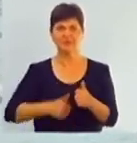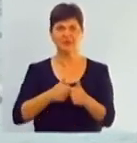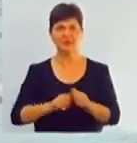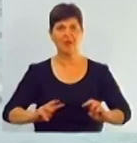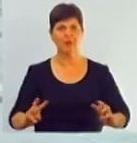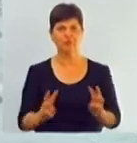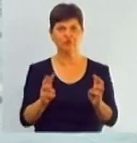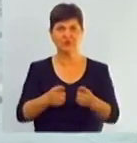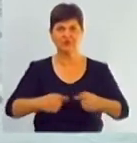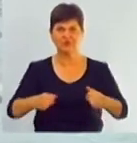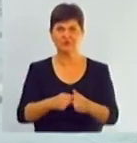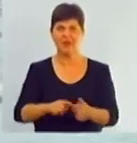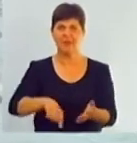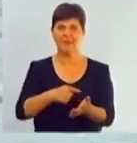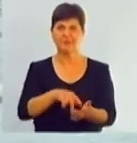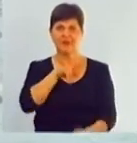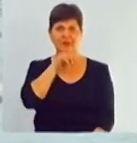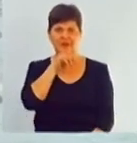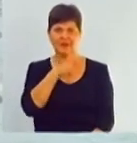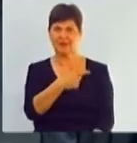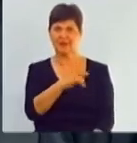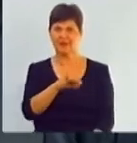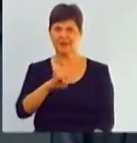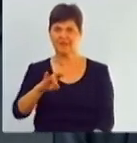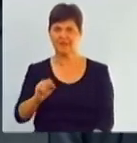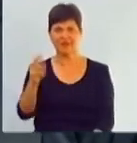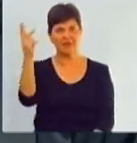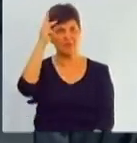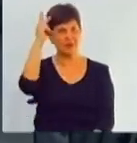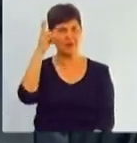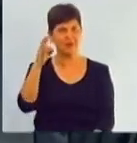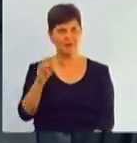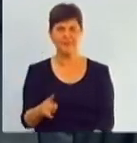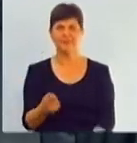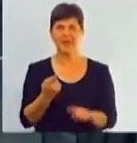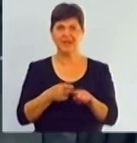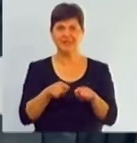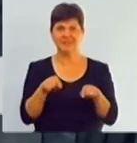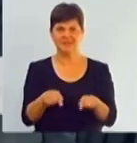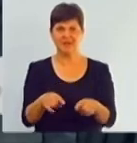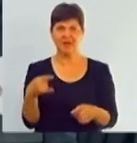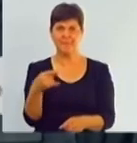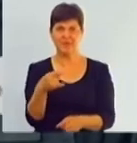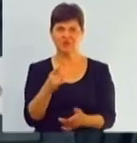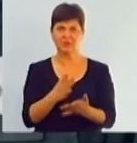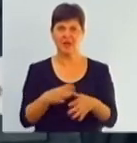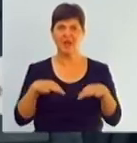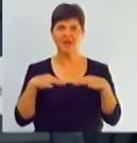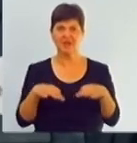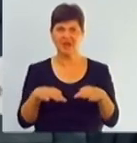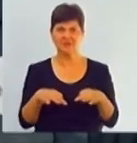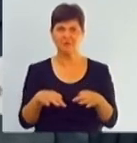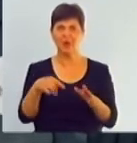міста Козятинь, Гнівань, Хмільник та Вінниця. Дана машина є основним транспортним засобом, яка призначена